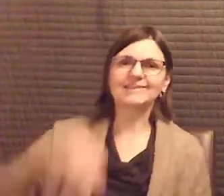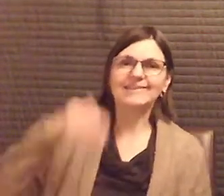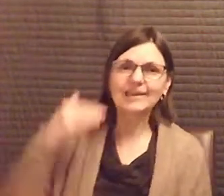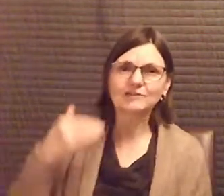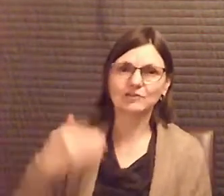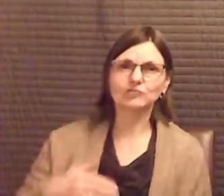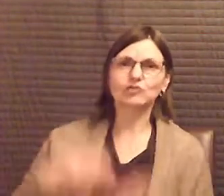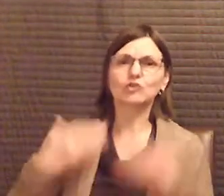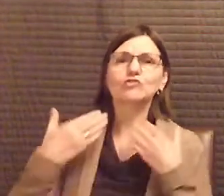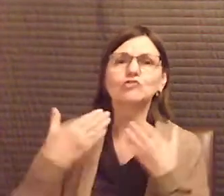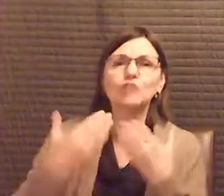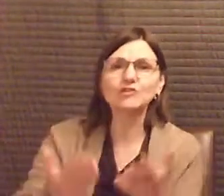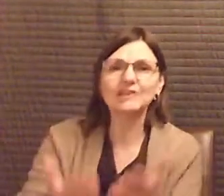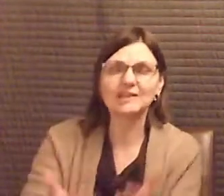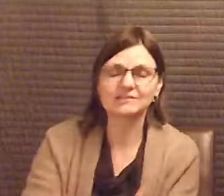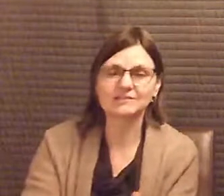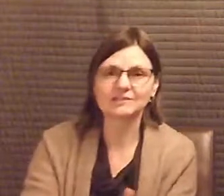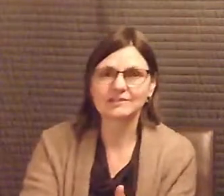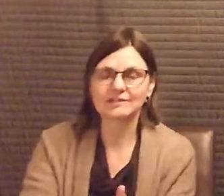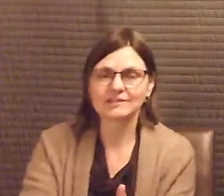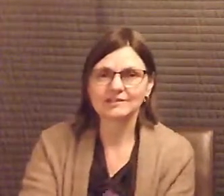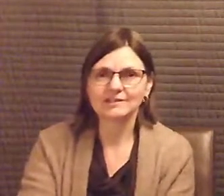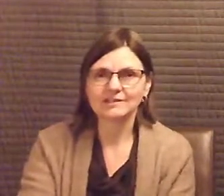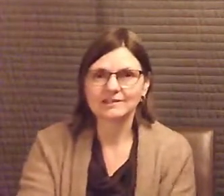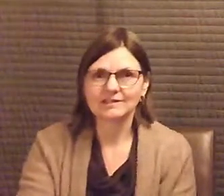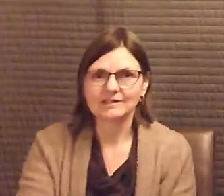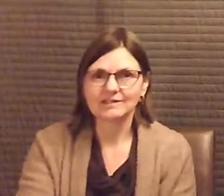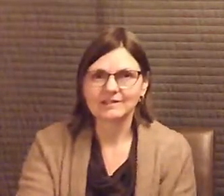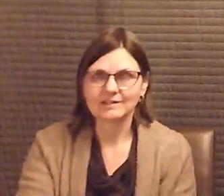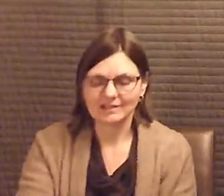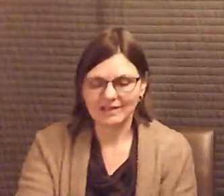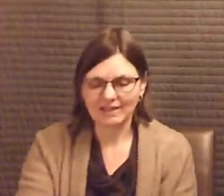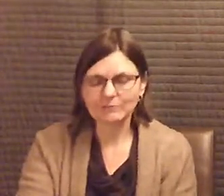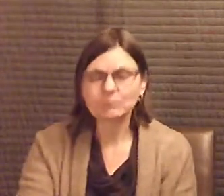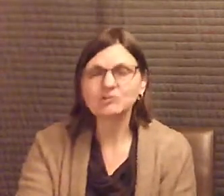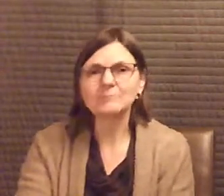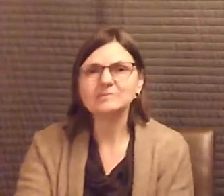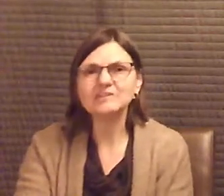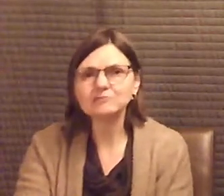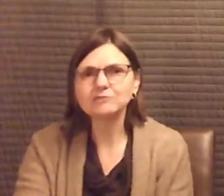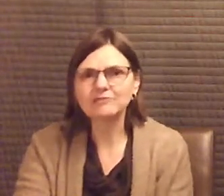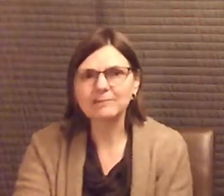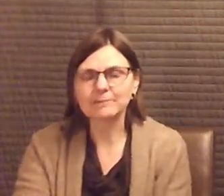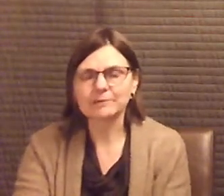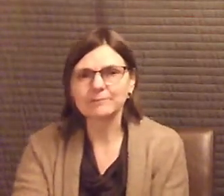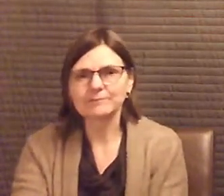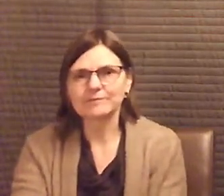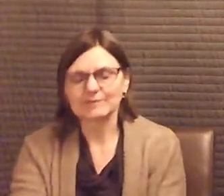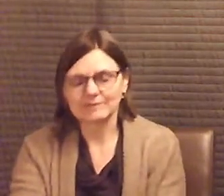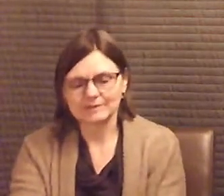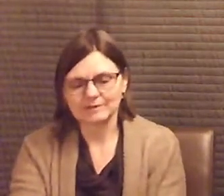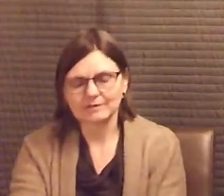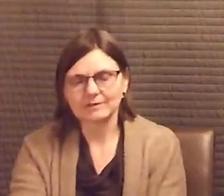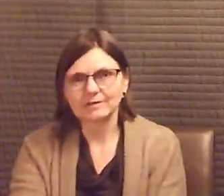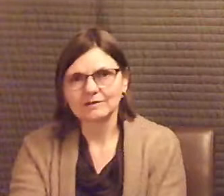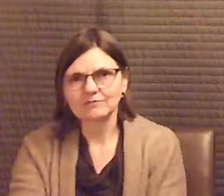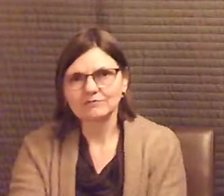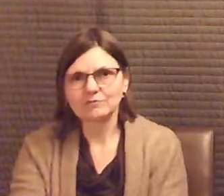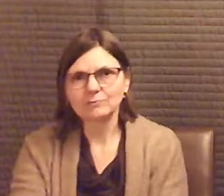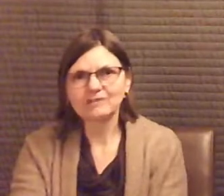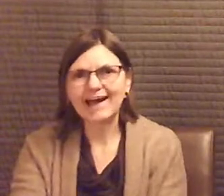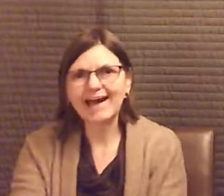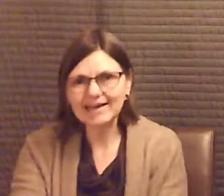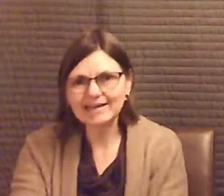zien dat jezus gezonden die henry was not be liedje hebben moet hem niet verwerpen die niet toeristisch